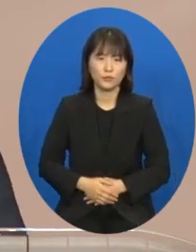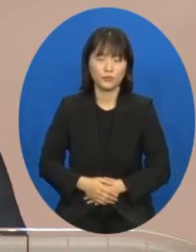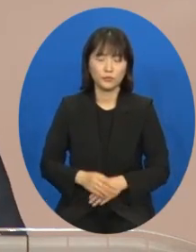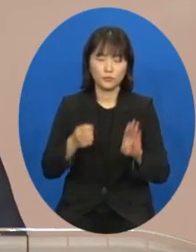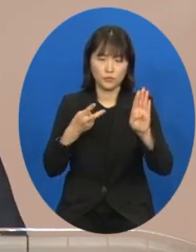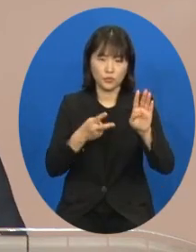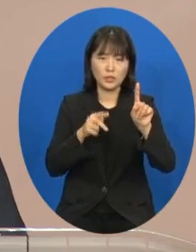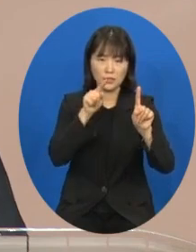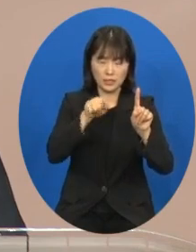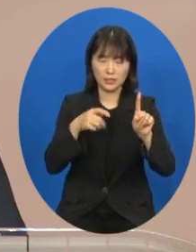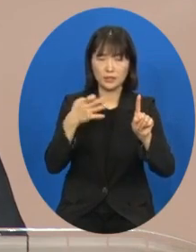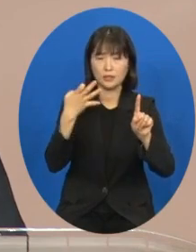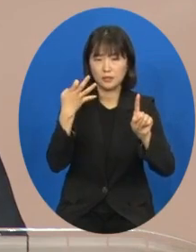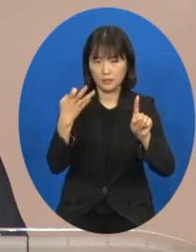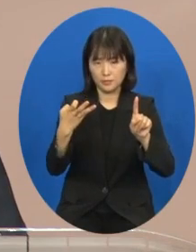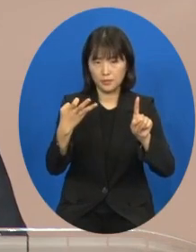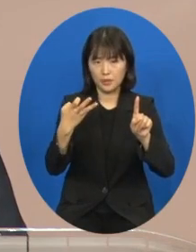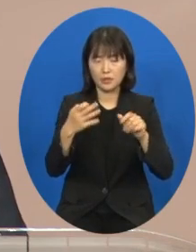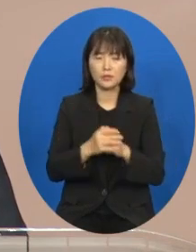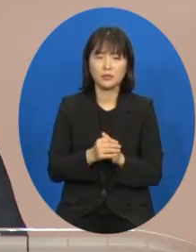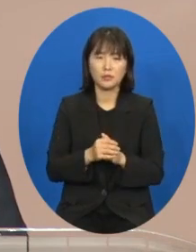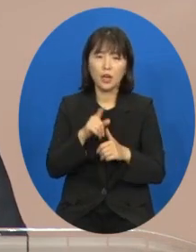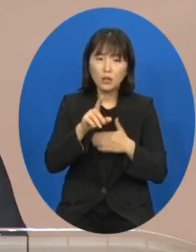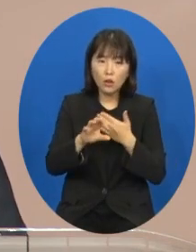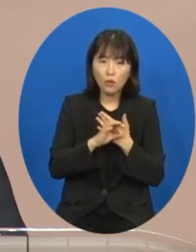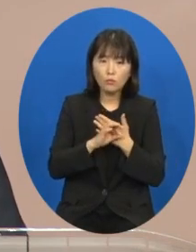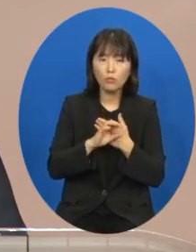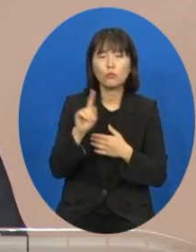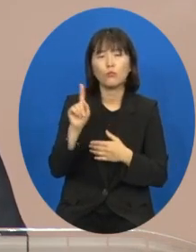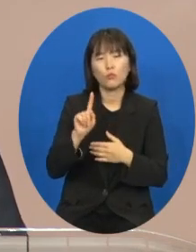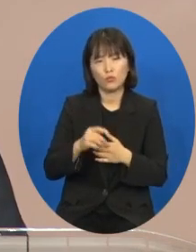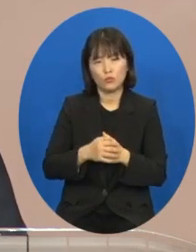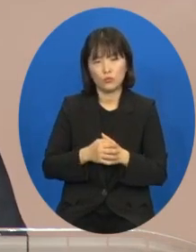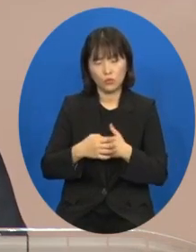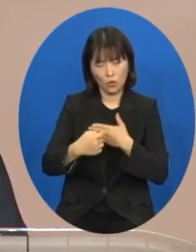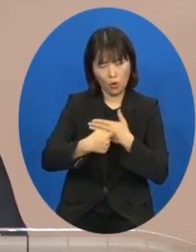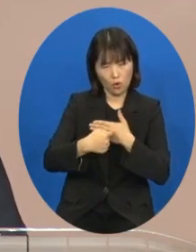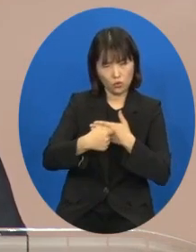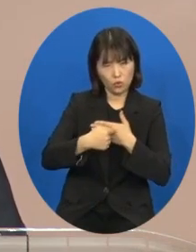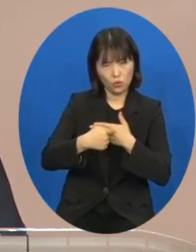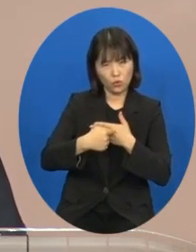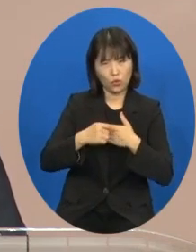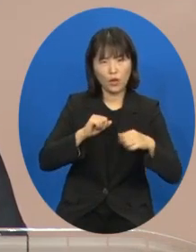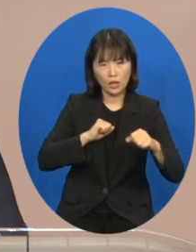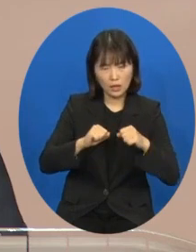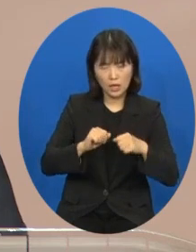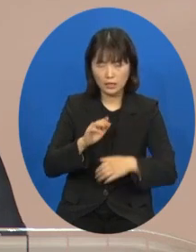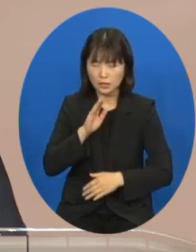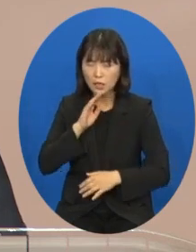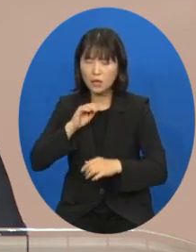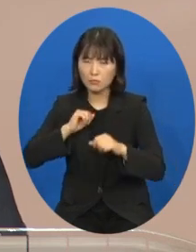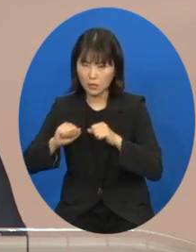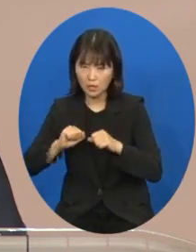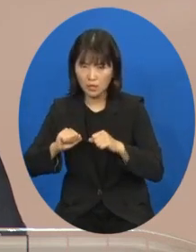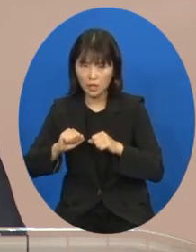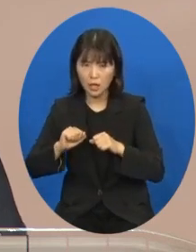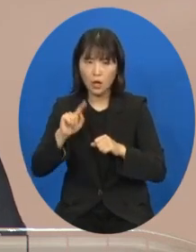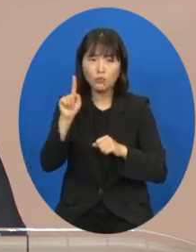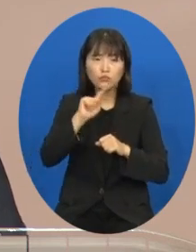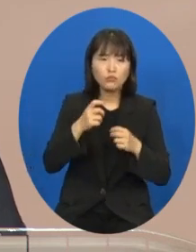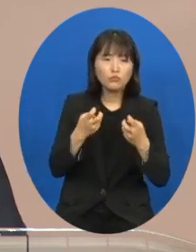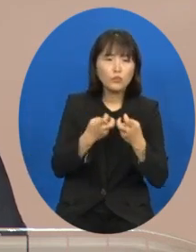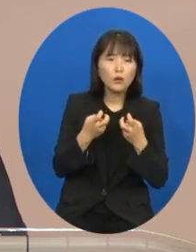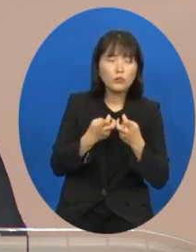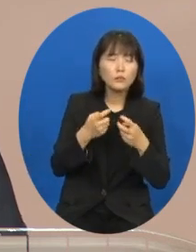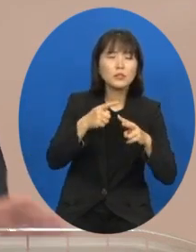빌립보서 1장 18절에 이렇게 말했습니다. 그러면 무엇이냐? 거칠애로 하나, 참으로 하나, 무슨